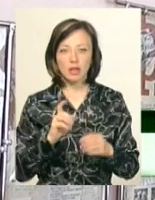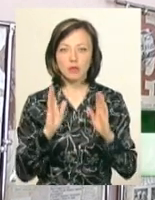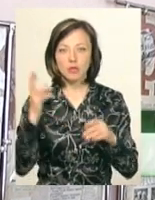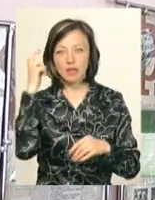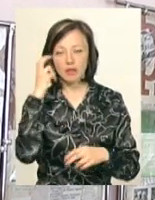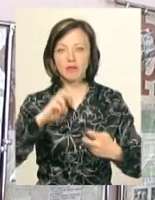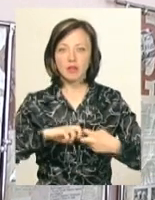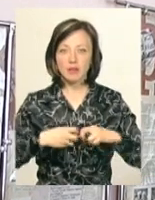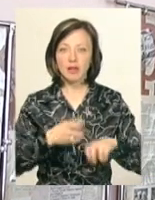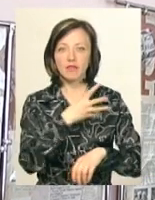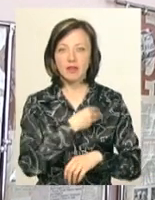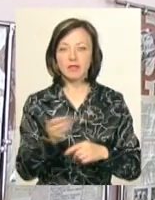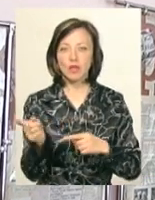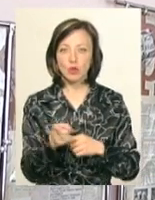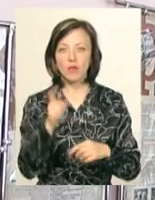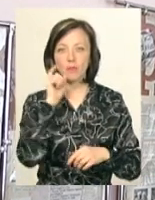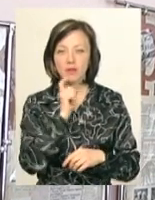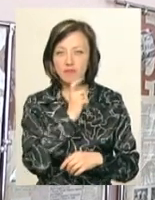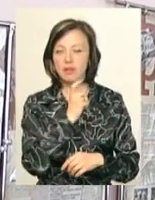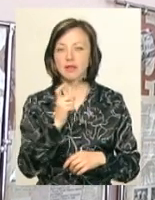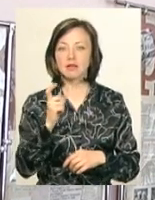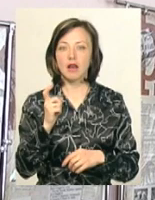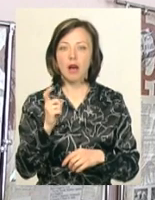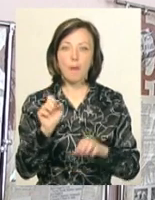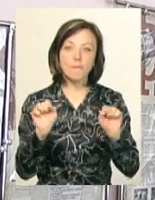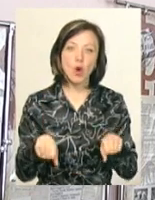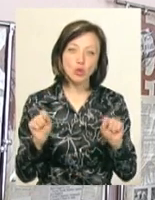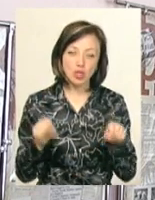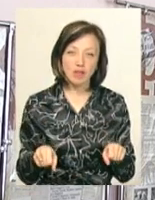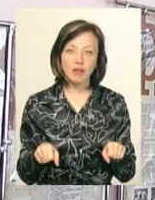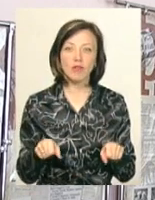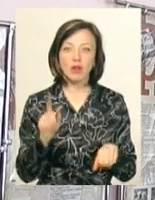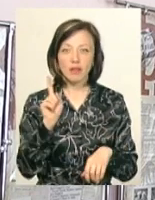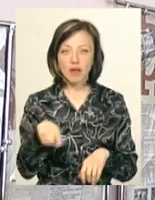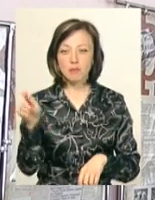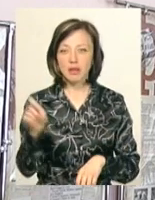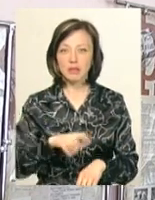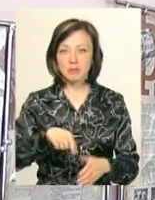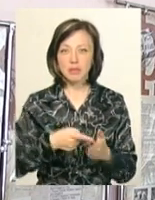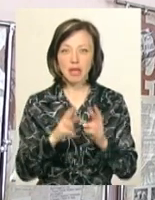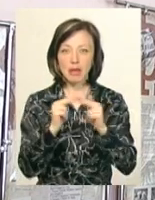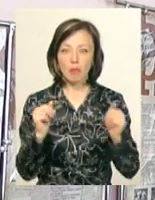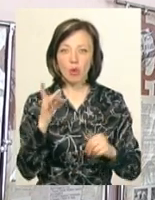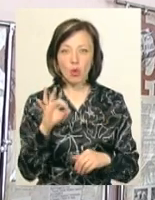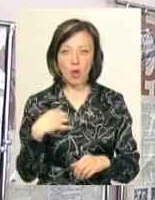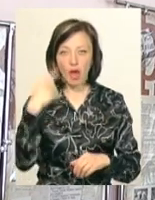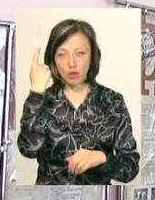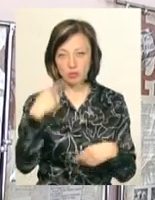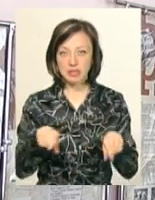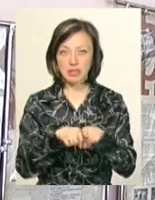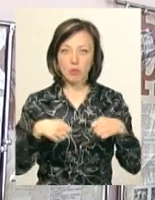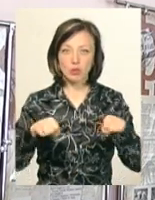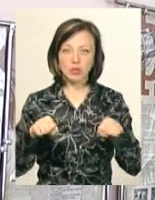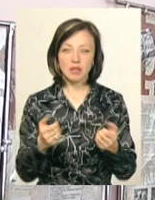Київ, Івано-Франківськ, Львів, Тернопіль, Вінниця, можливо, навіть і приїдуть із міста Дніпро. Я думаю, що стільки